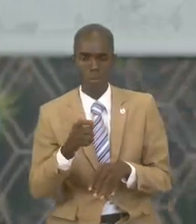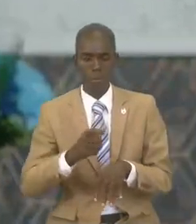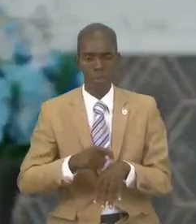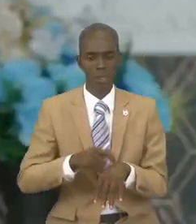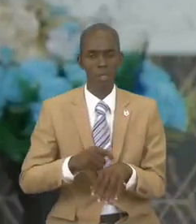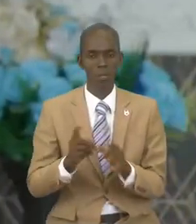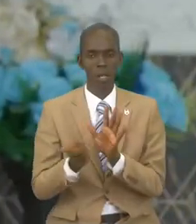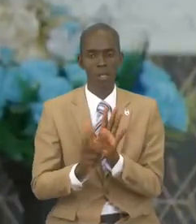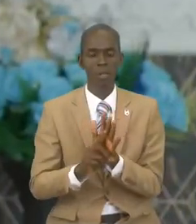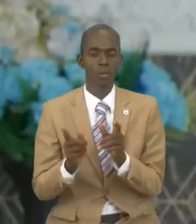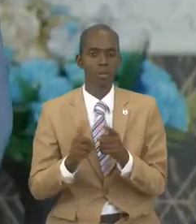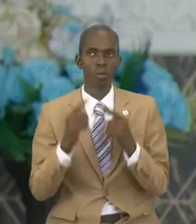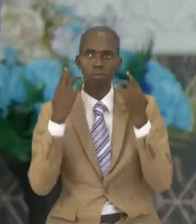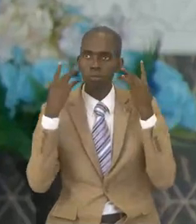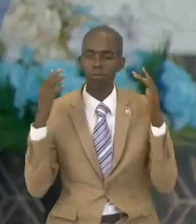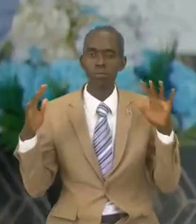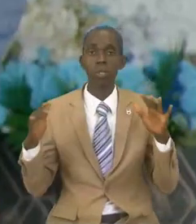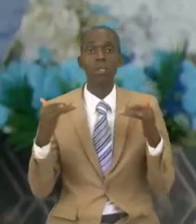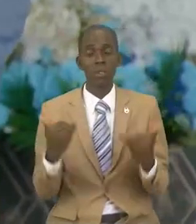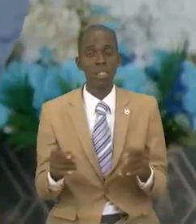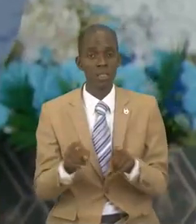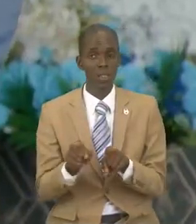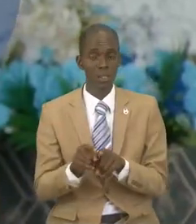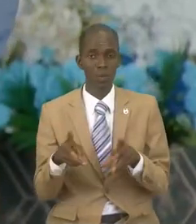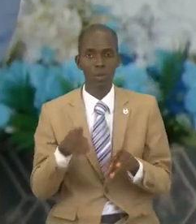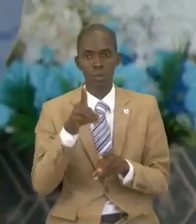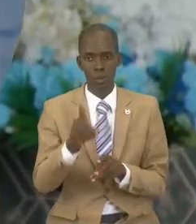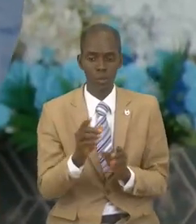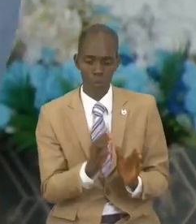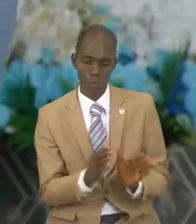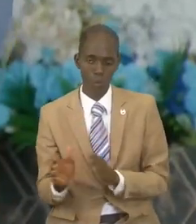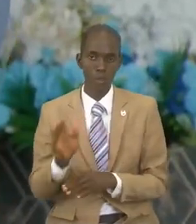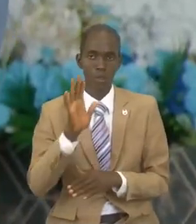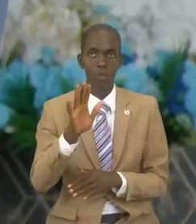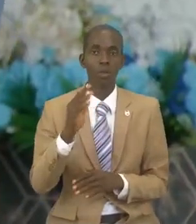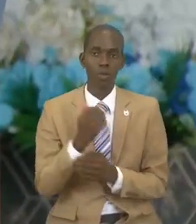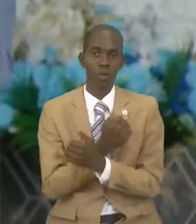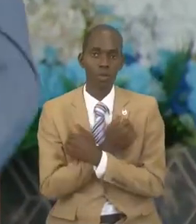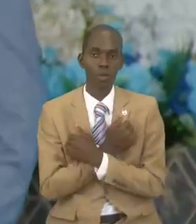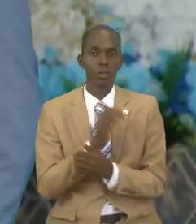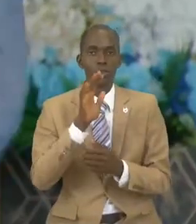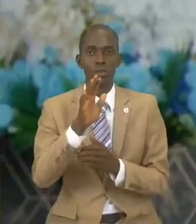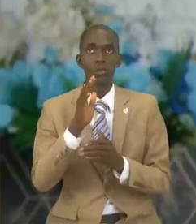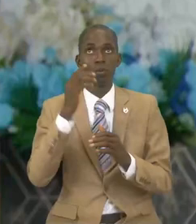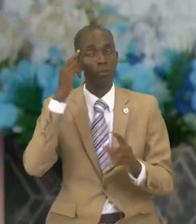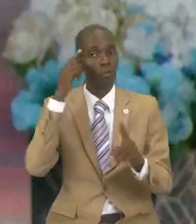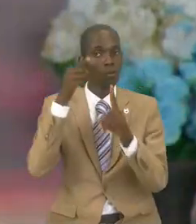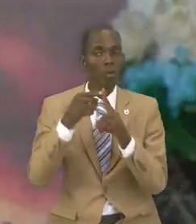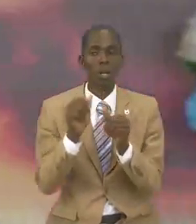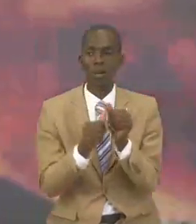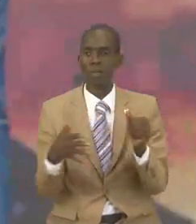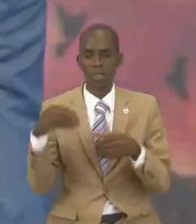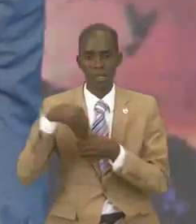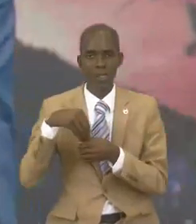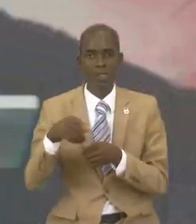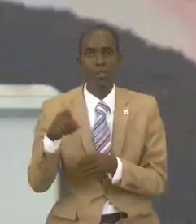ce temps-ci, je veux que l'alarme sonne. Alors, vous mettez votre amour, votre ambition,